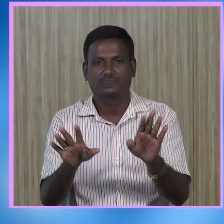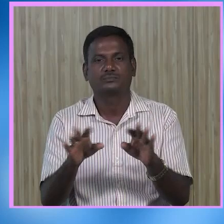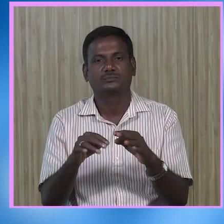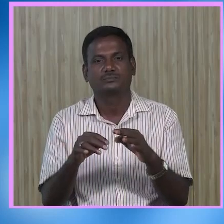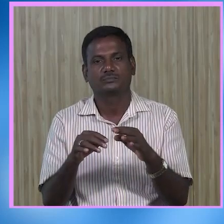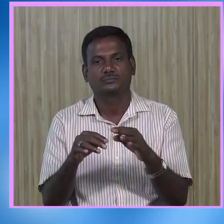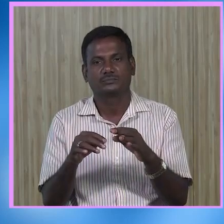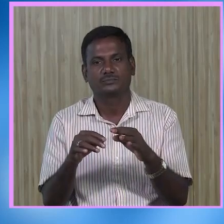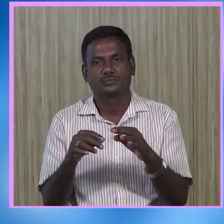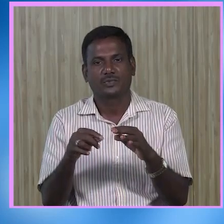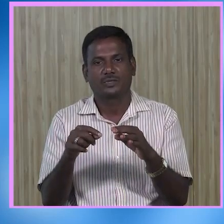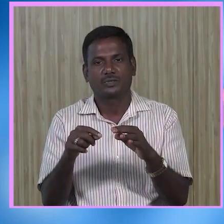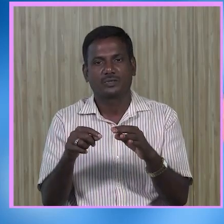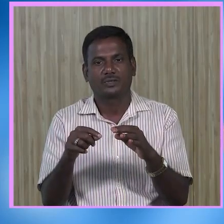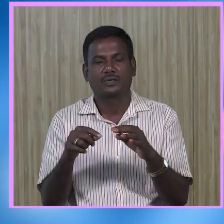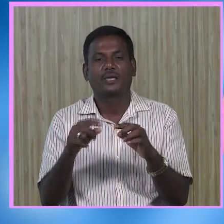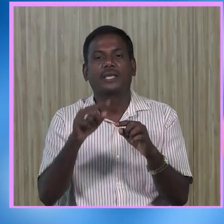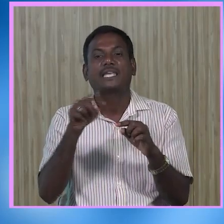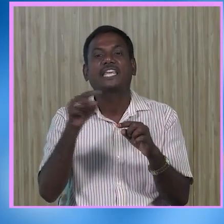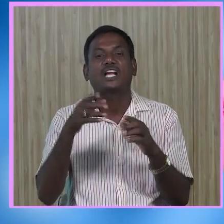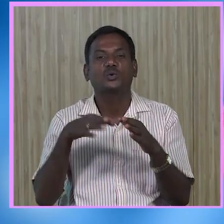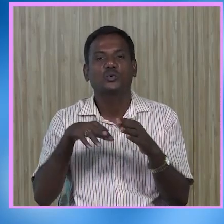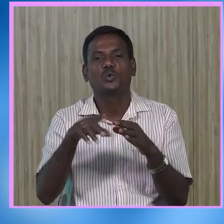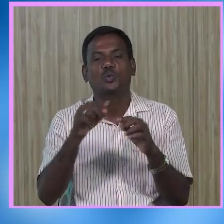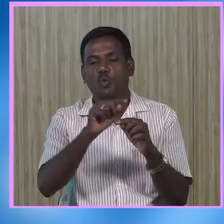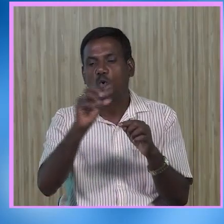வேண்டும். இயக்கு பொருட்களின் வகைகள்.